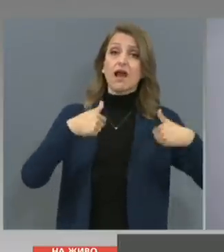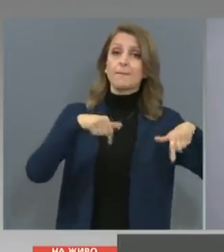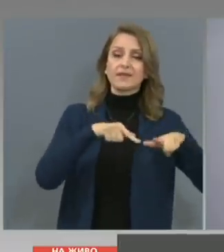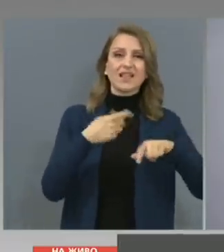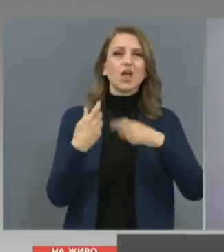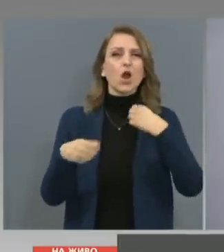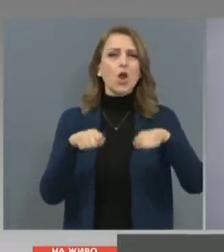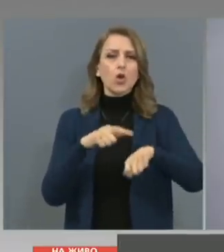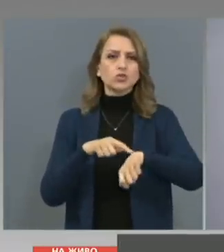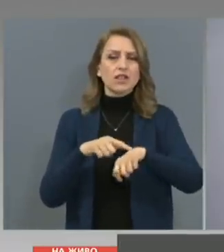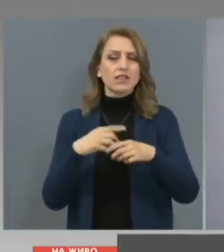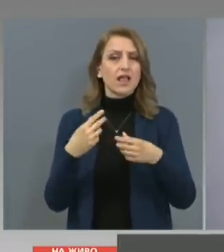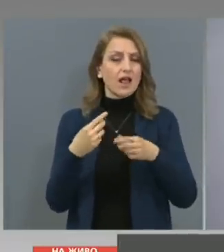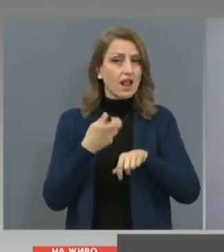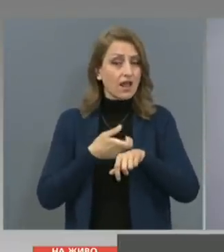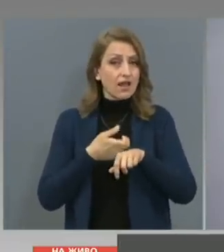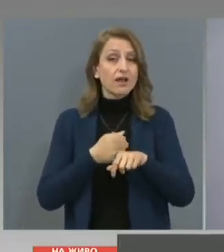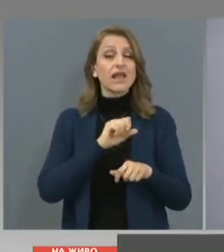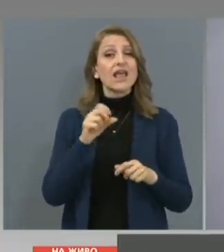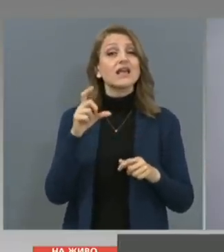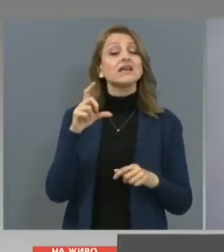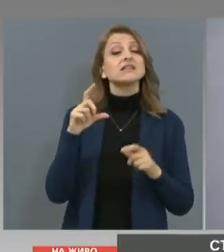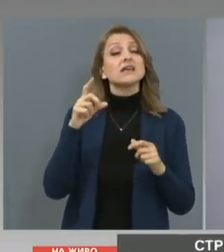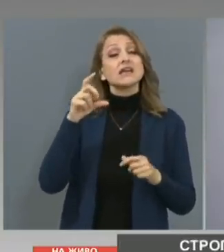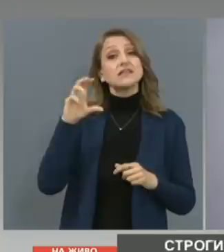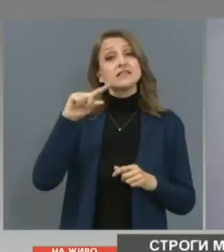дерматолог. И Сливен, една медицинска сестра.